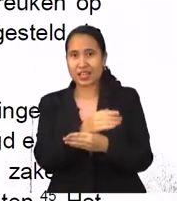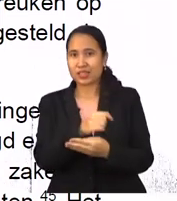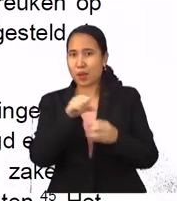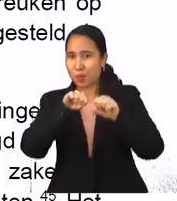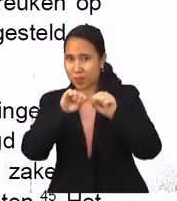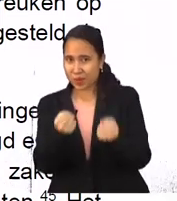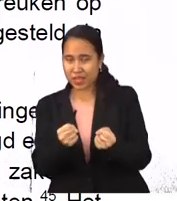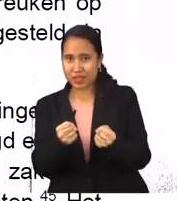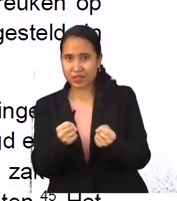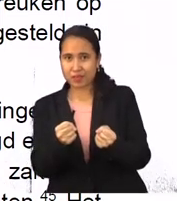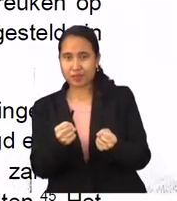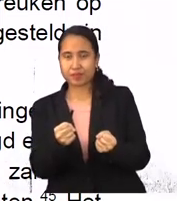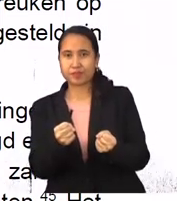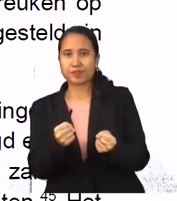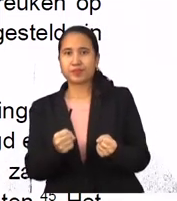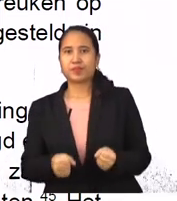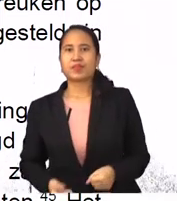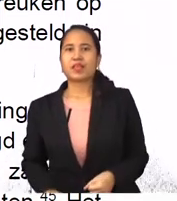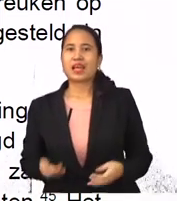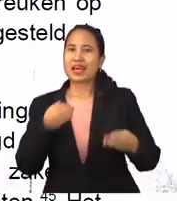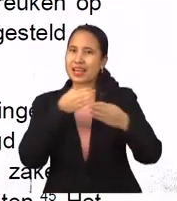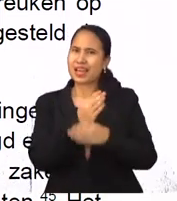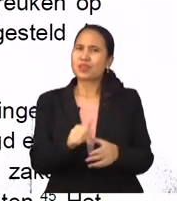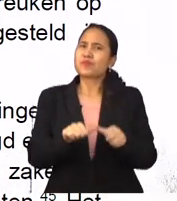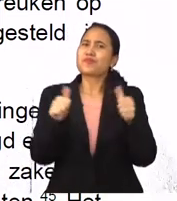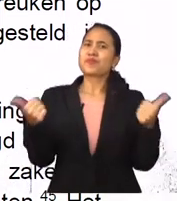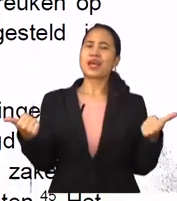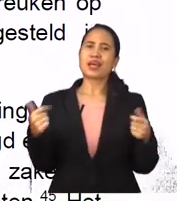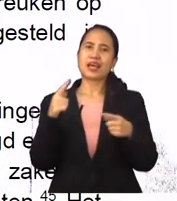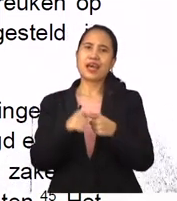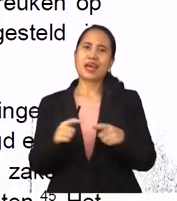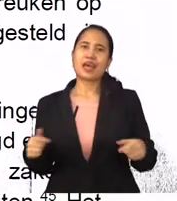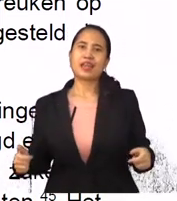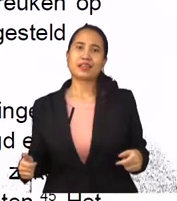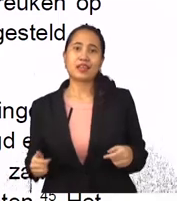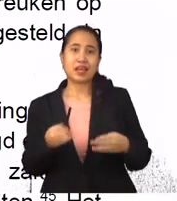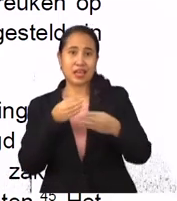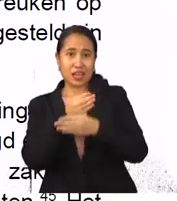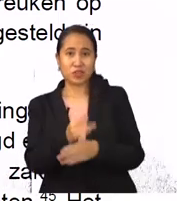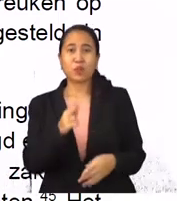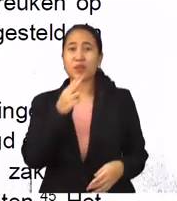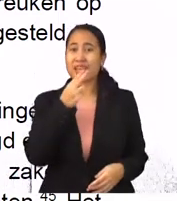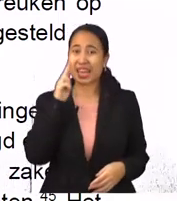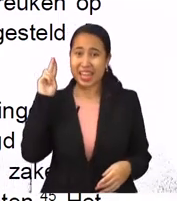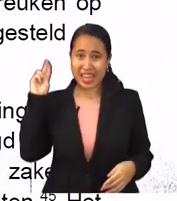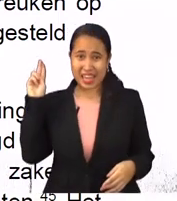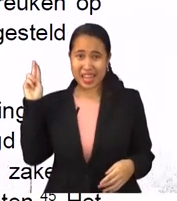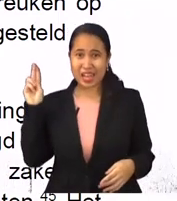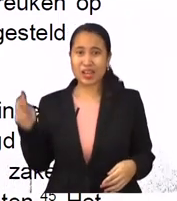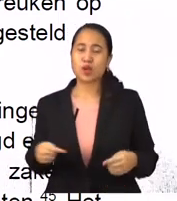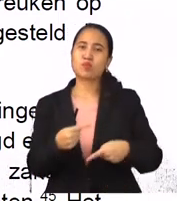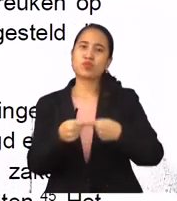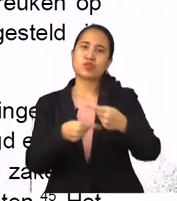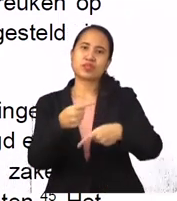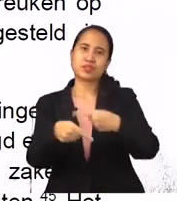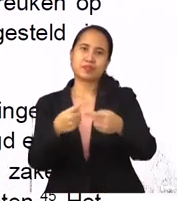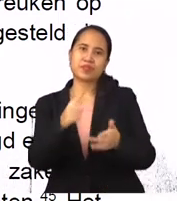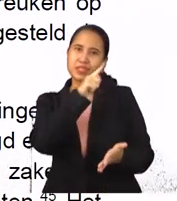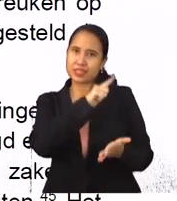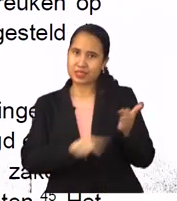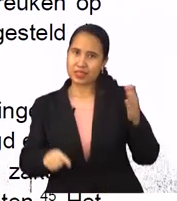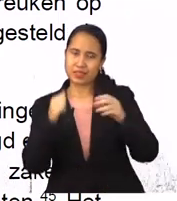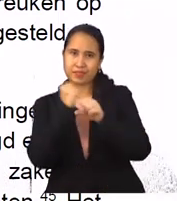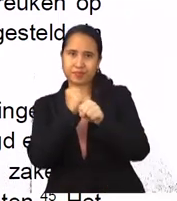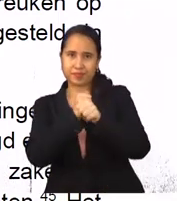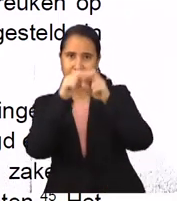op leven, het recht op vrijheid en het recht op een eerlijk proces. Strafbare feiten onder het internationaal